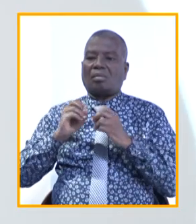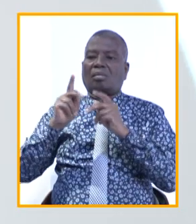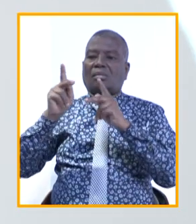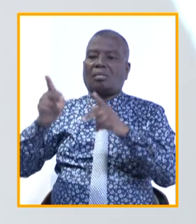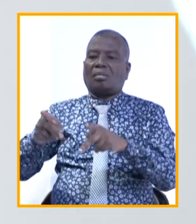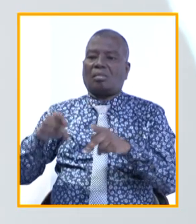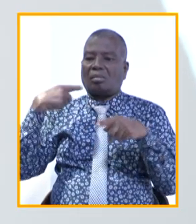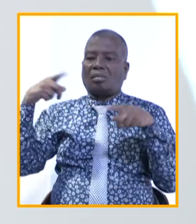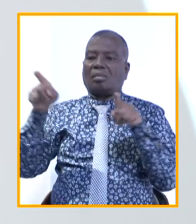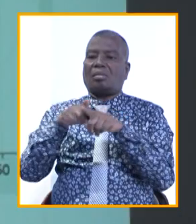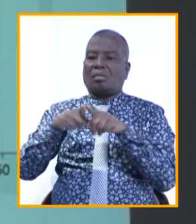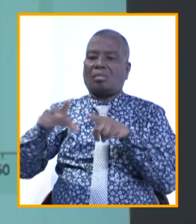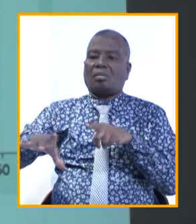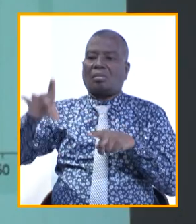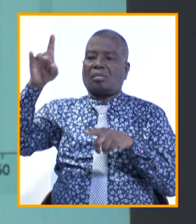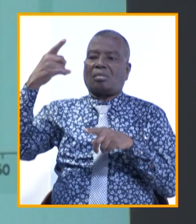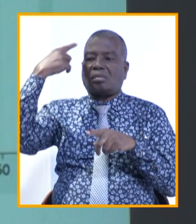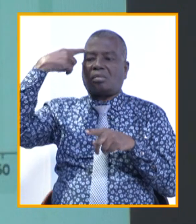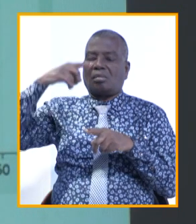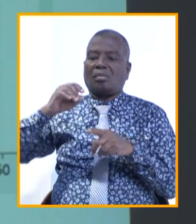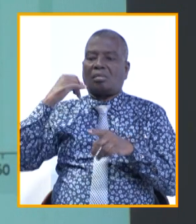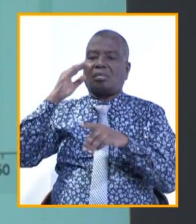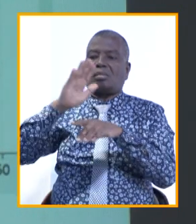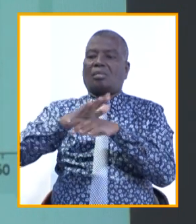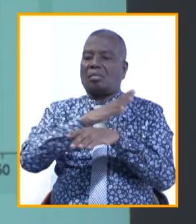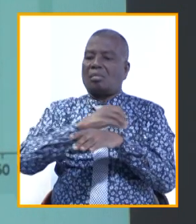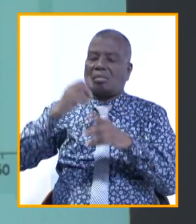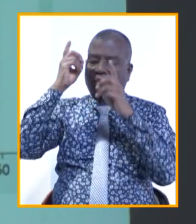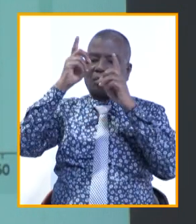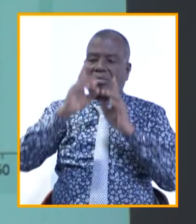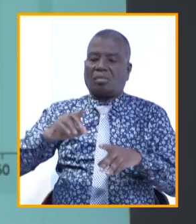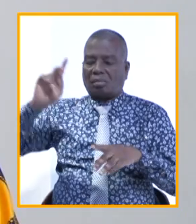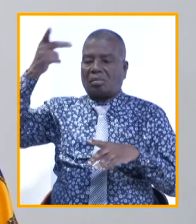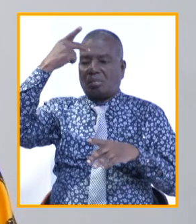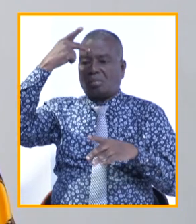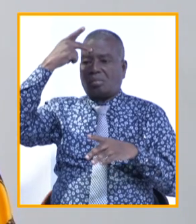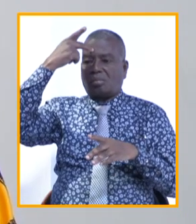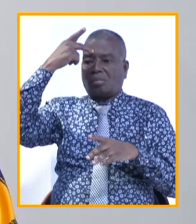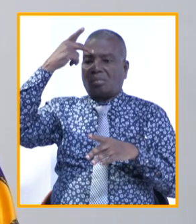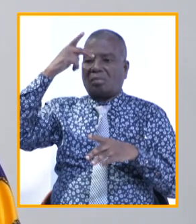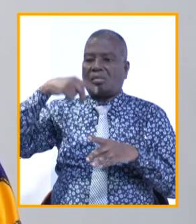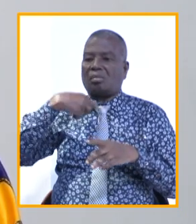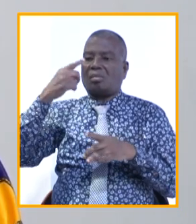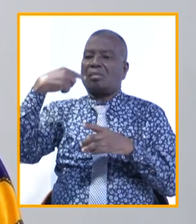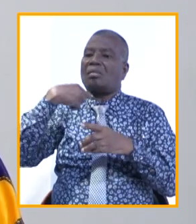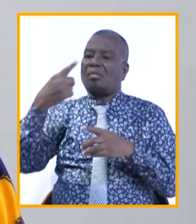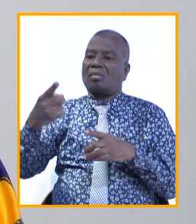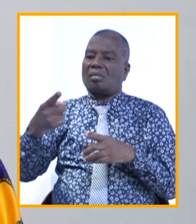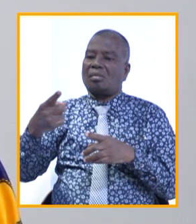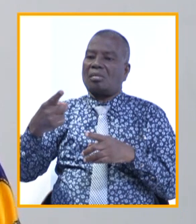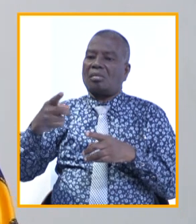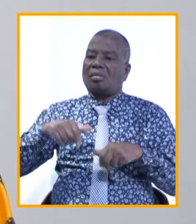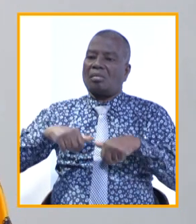L'occasion est aussi toute trouvée pour interpeller les décideurs politiques. L'appel que je lance est